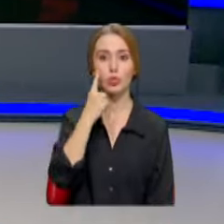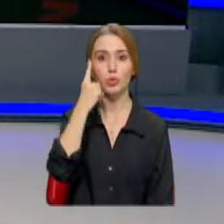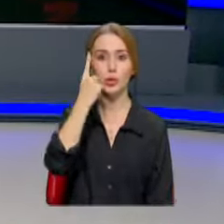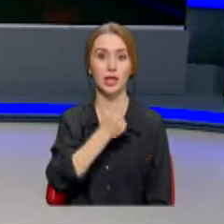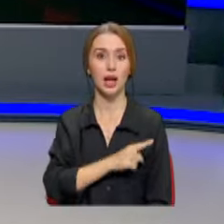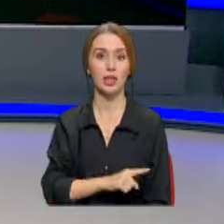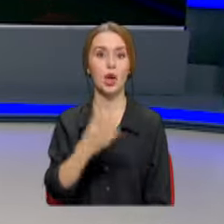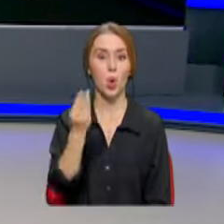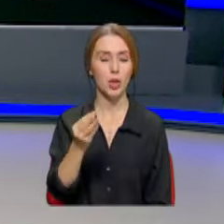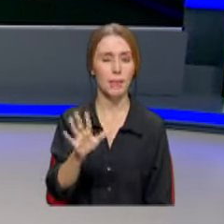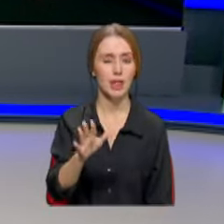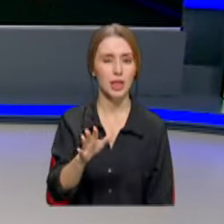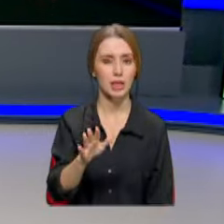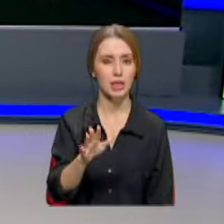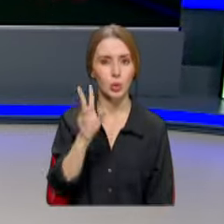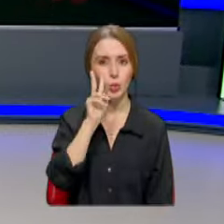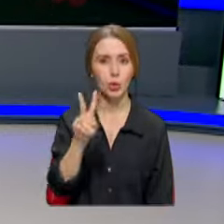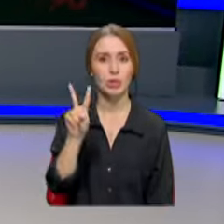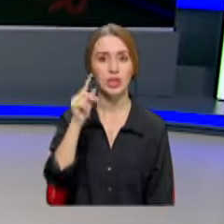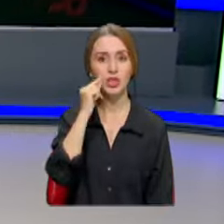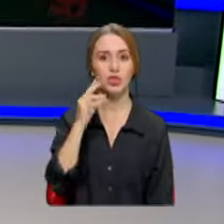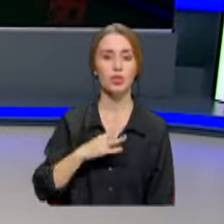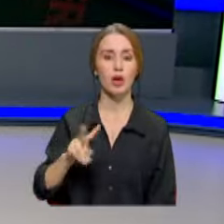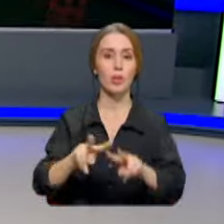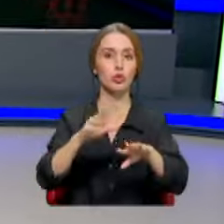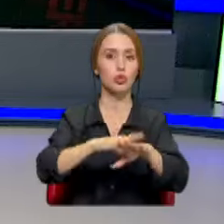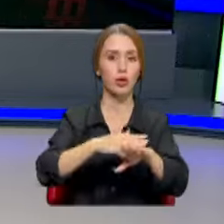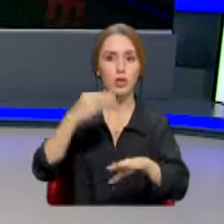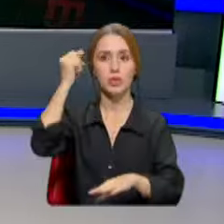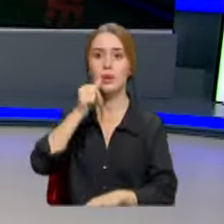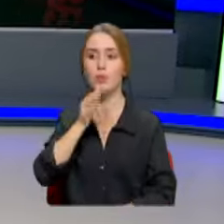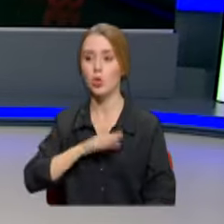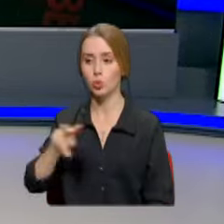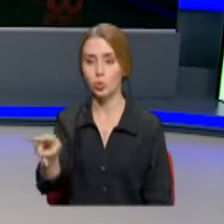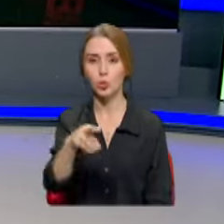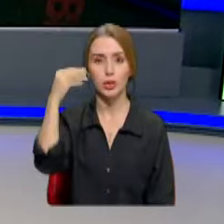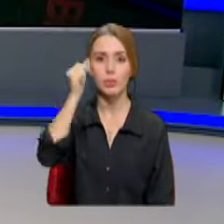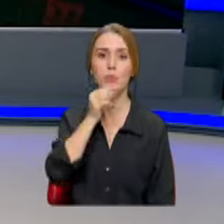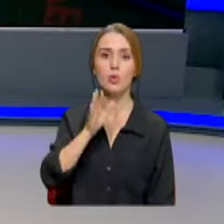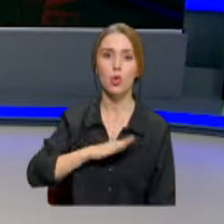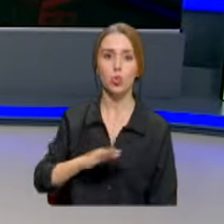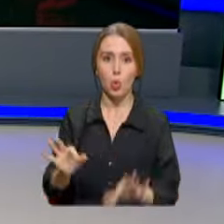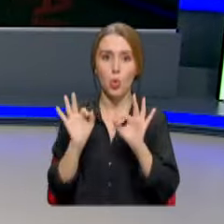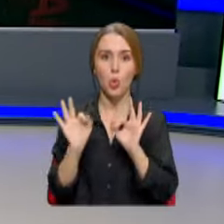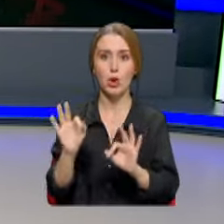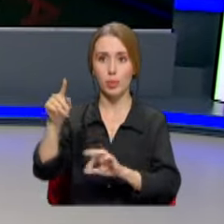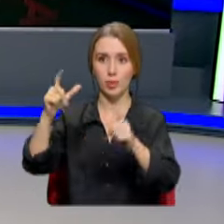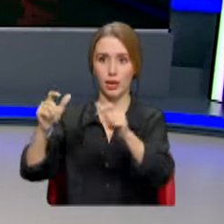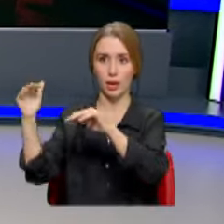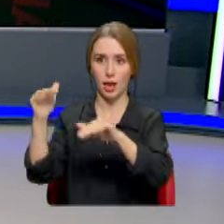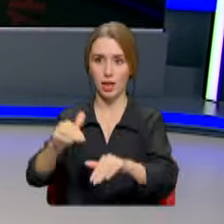adayı olacağını an be an gördüğümüz iki isim var. Mansur Yavaş ve Ekrem İmamoğlu. Ekrem İmamoğlu bugün çok kritik bir